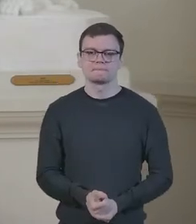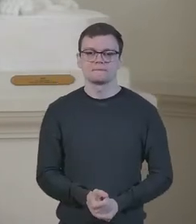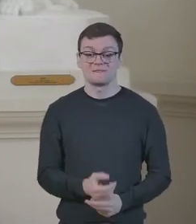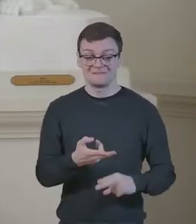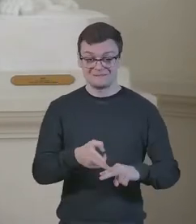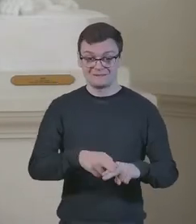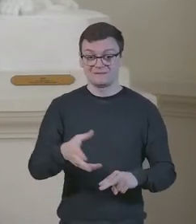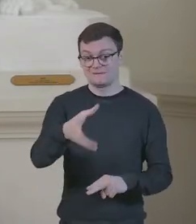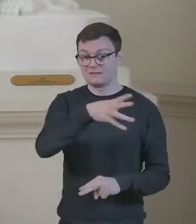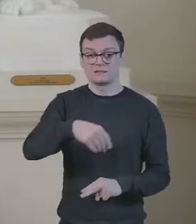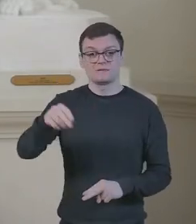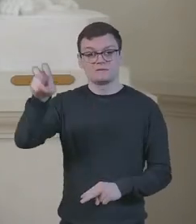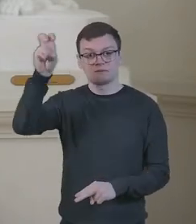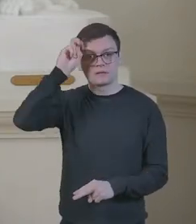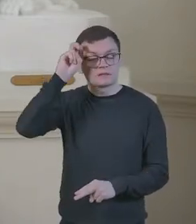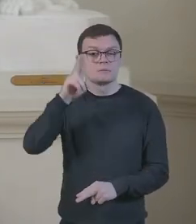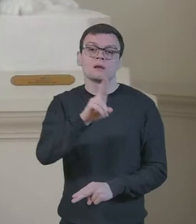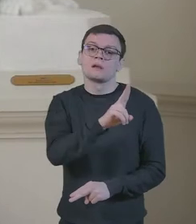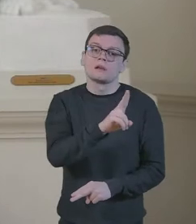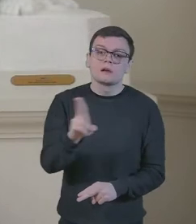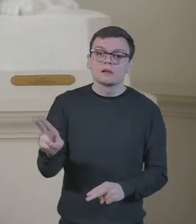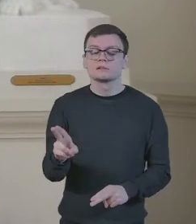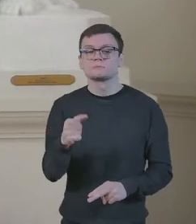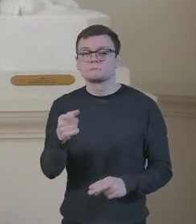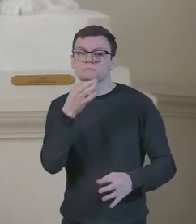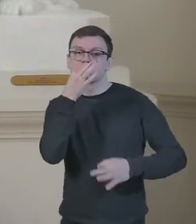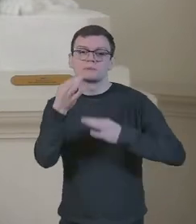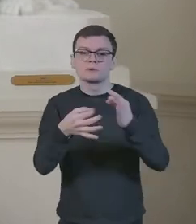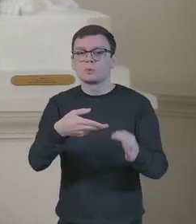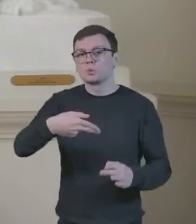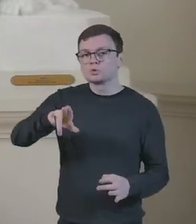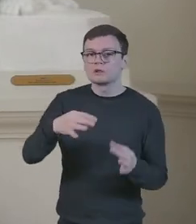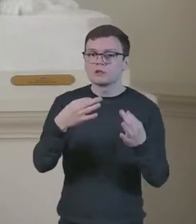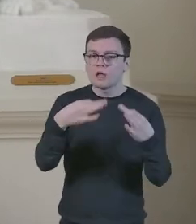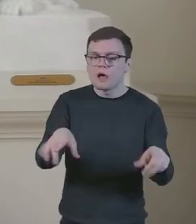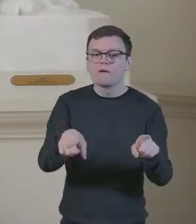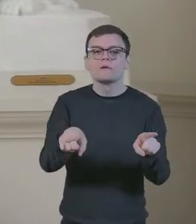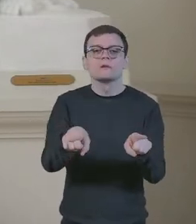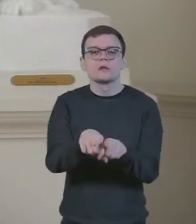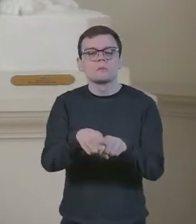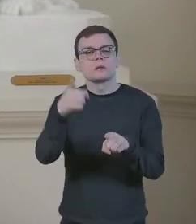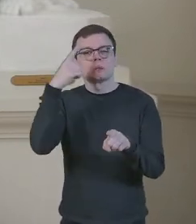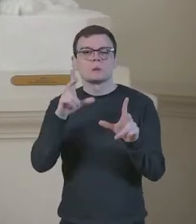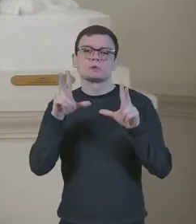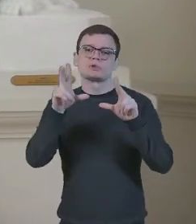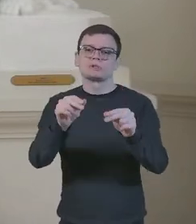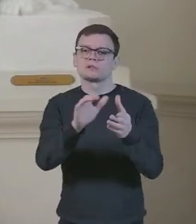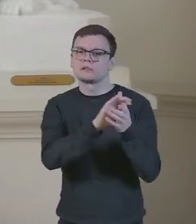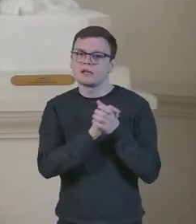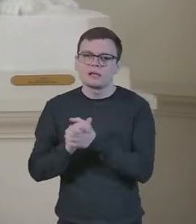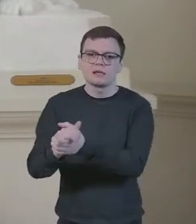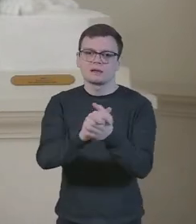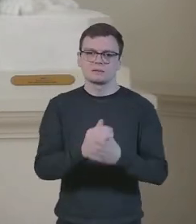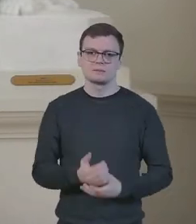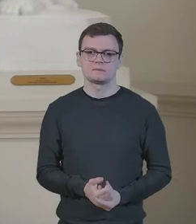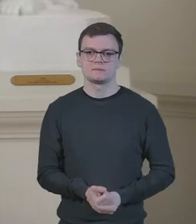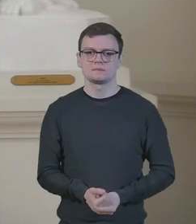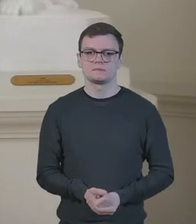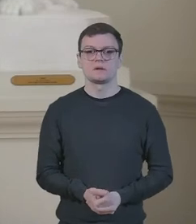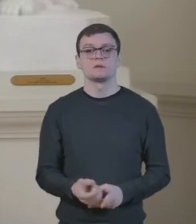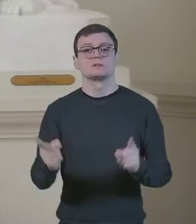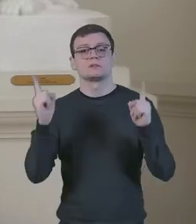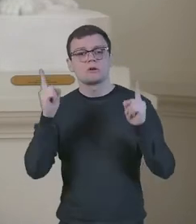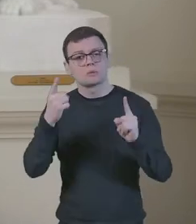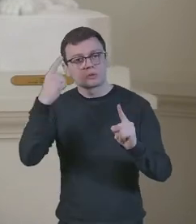visos šalis, kurios pasisako už laisvę ir kurios nori užtikrinti taiką ir